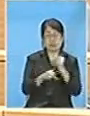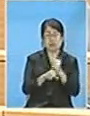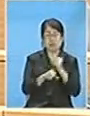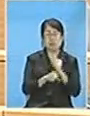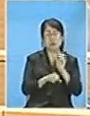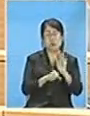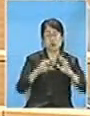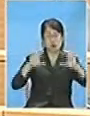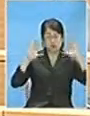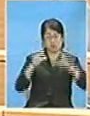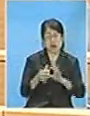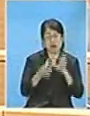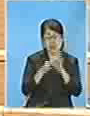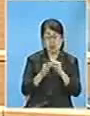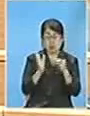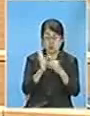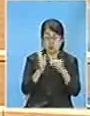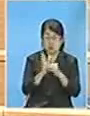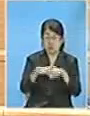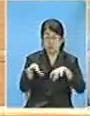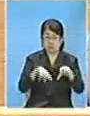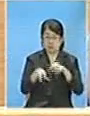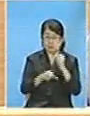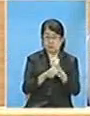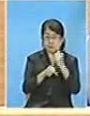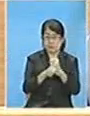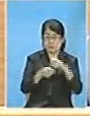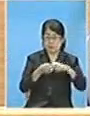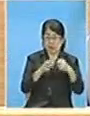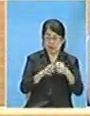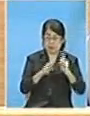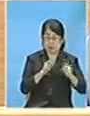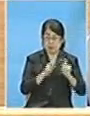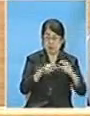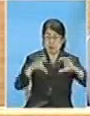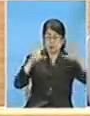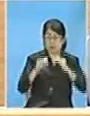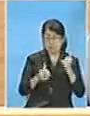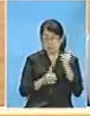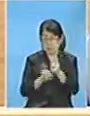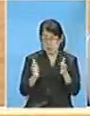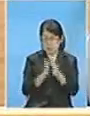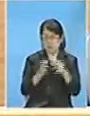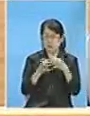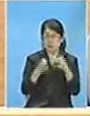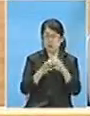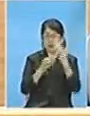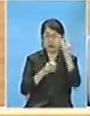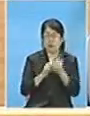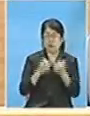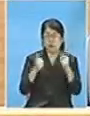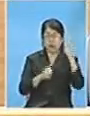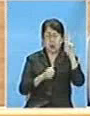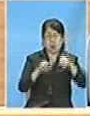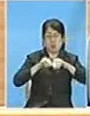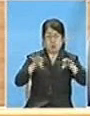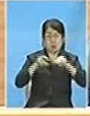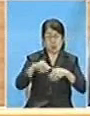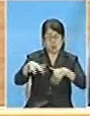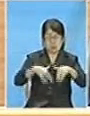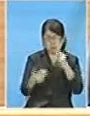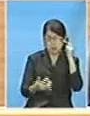ในการบริหารจัดการน้ำของกรุงเทพมหานครความจริงเรื่องนี้ไม่น่าจะเป็นข่าวคึกโครมและเป็นที่สับสนของพี่น้องประชาชนเล